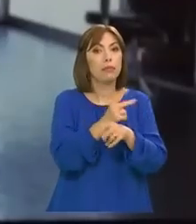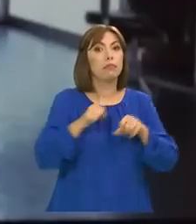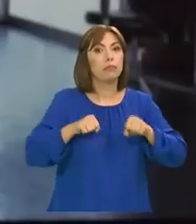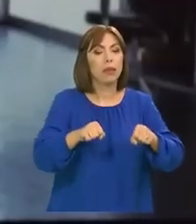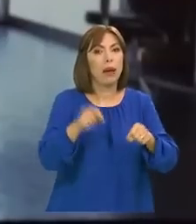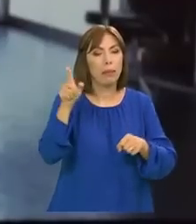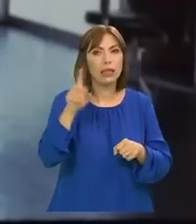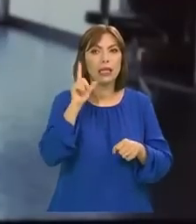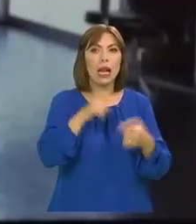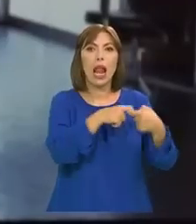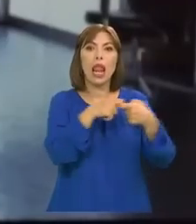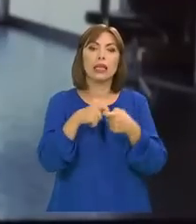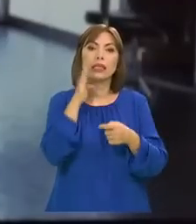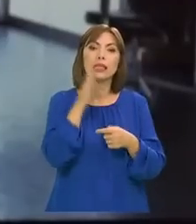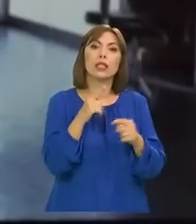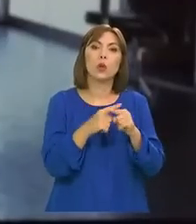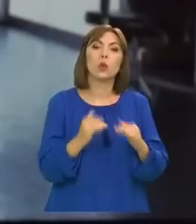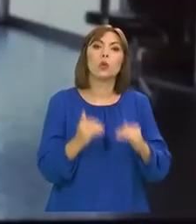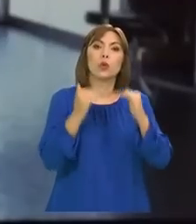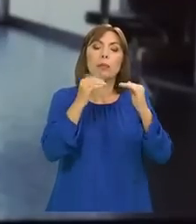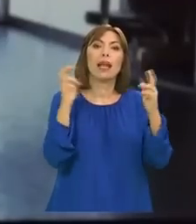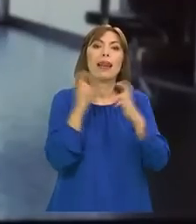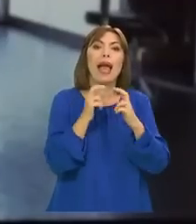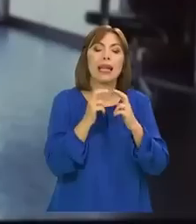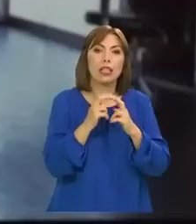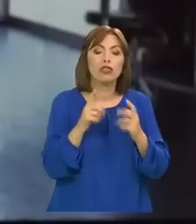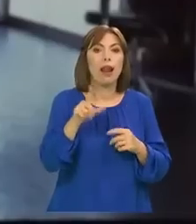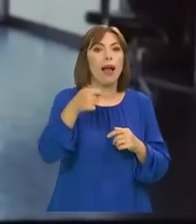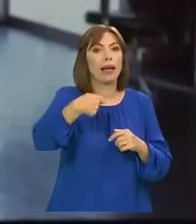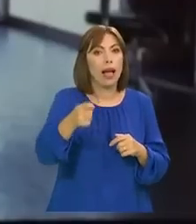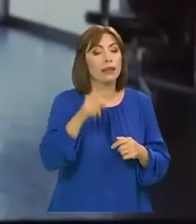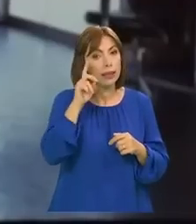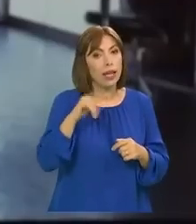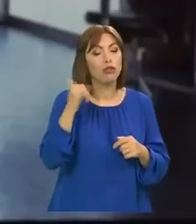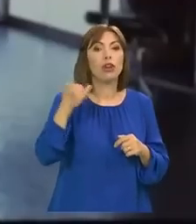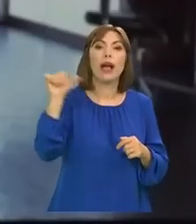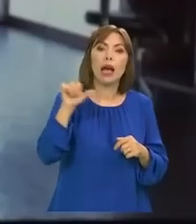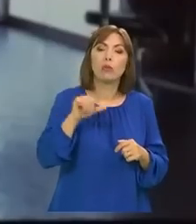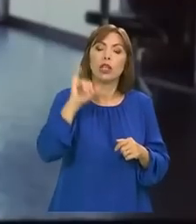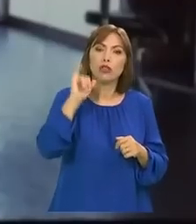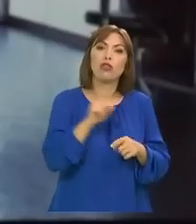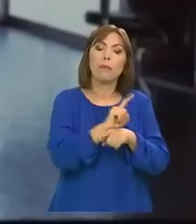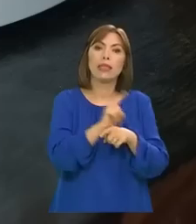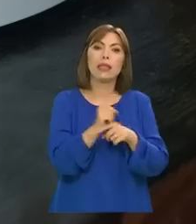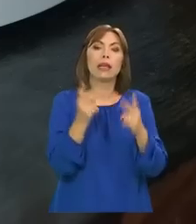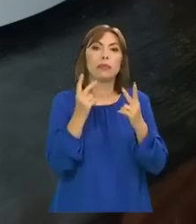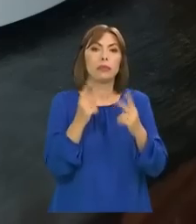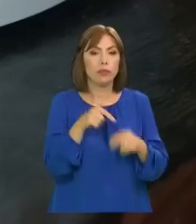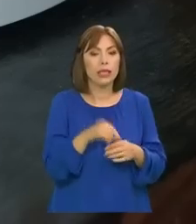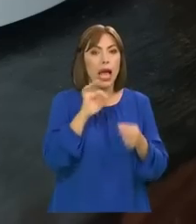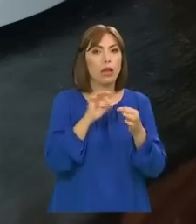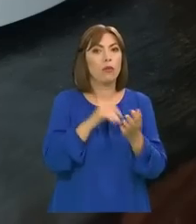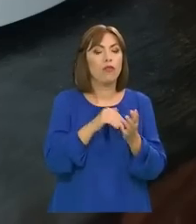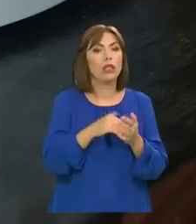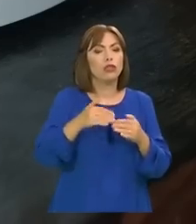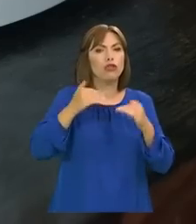trebuie să le punem în legătură directă cu scumpirile la energie, la gaze, da, și la carburanți, dar și la materiile prime. Economiștii folosesc